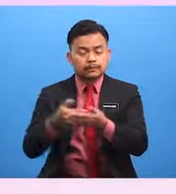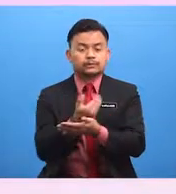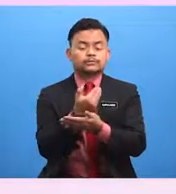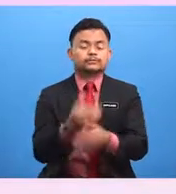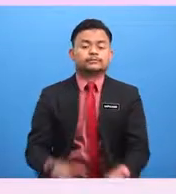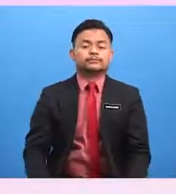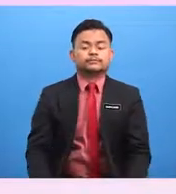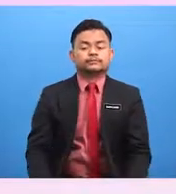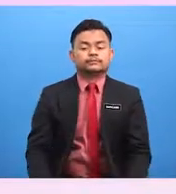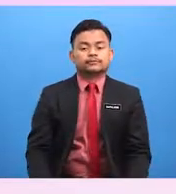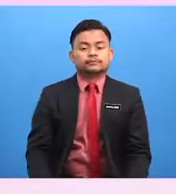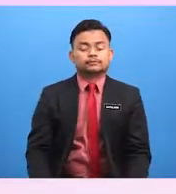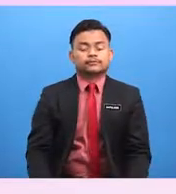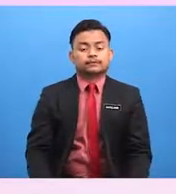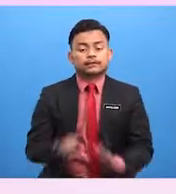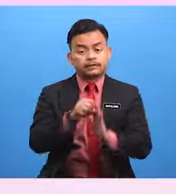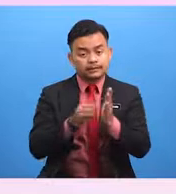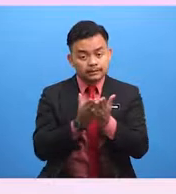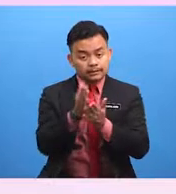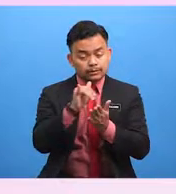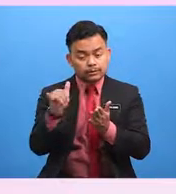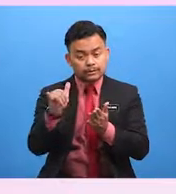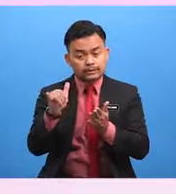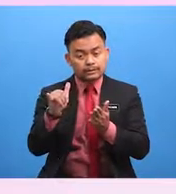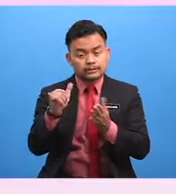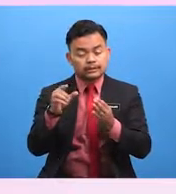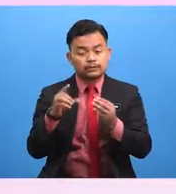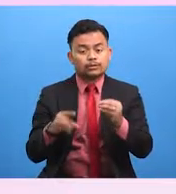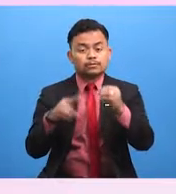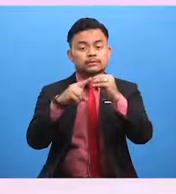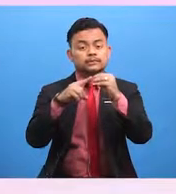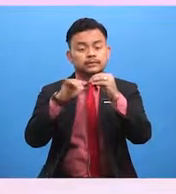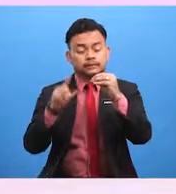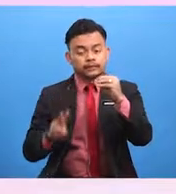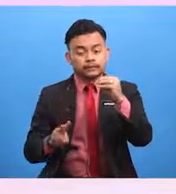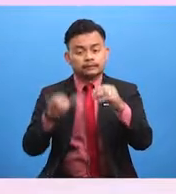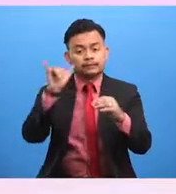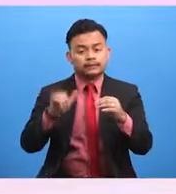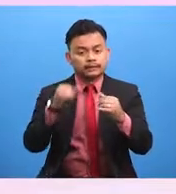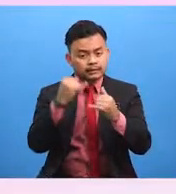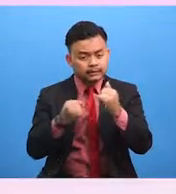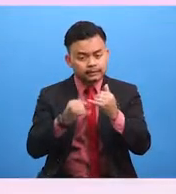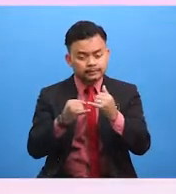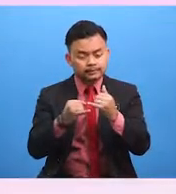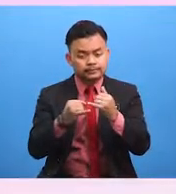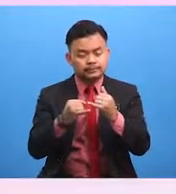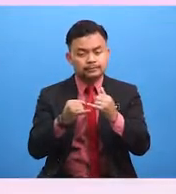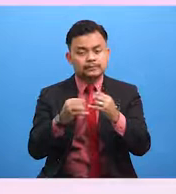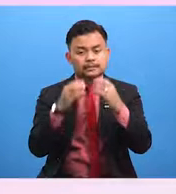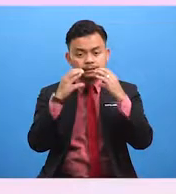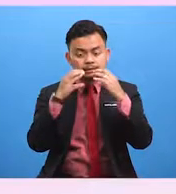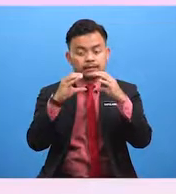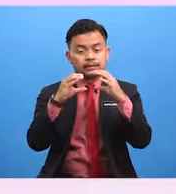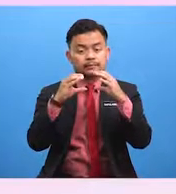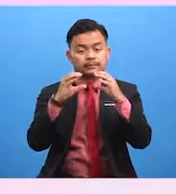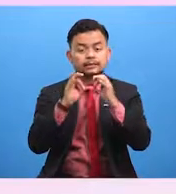Seterusnya, objek yang terakhir, kita juga perlu menyatakan kepentingan pelbagai